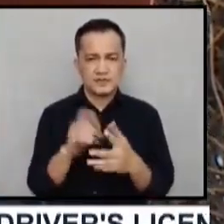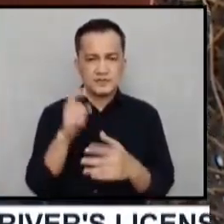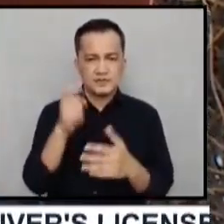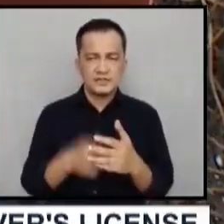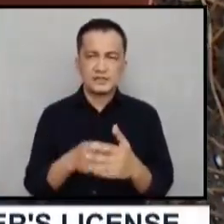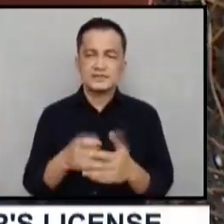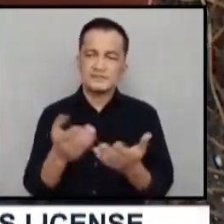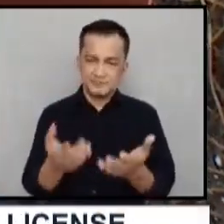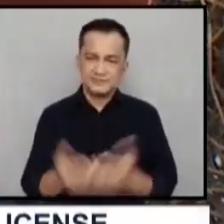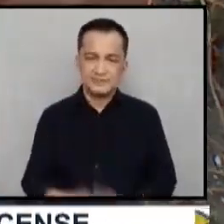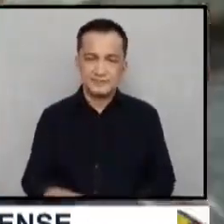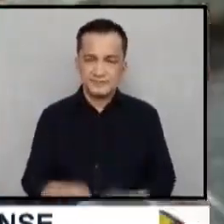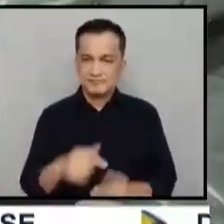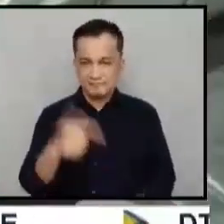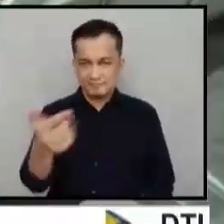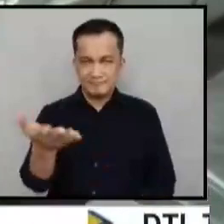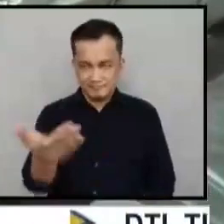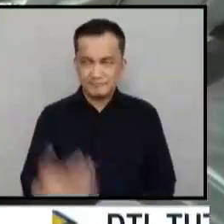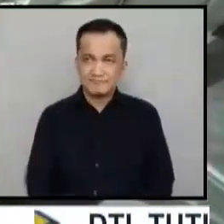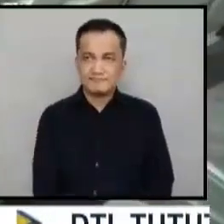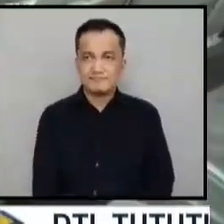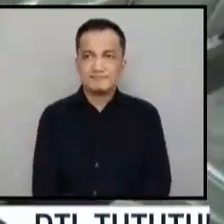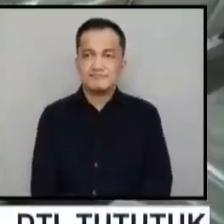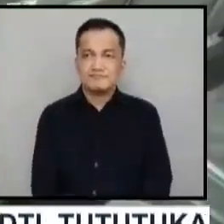po natin ito.